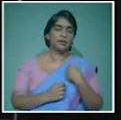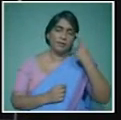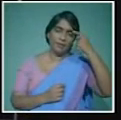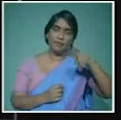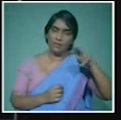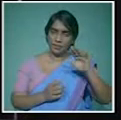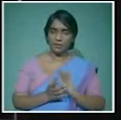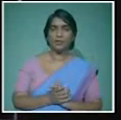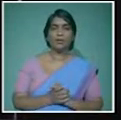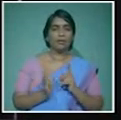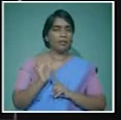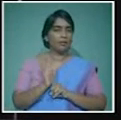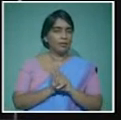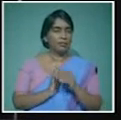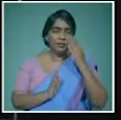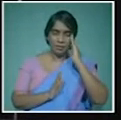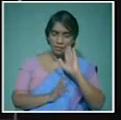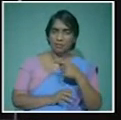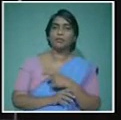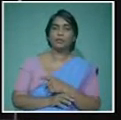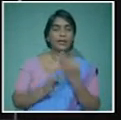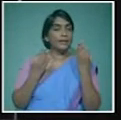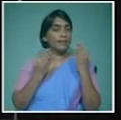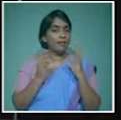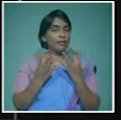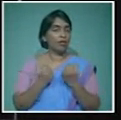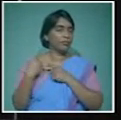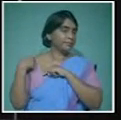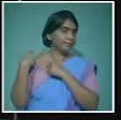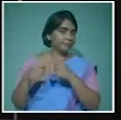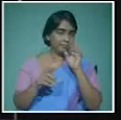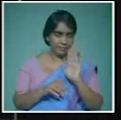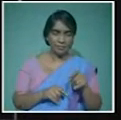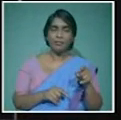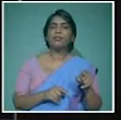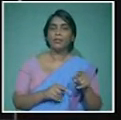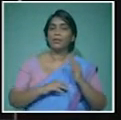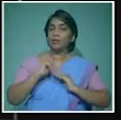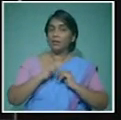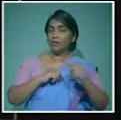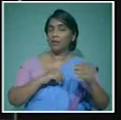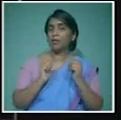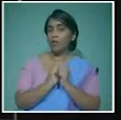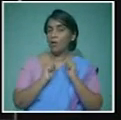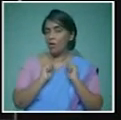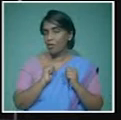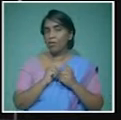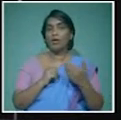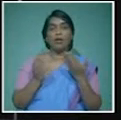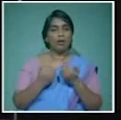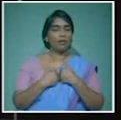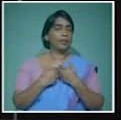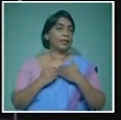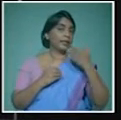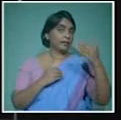විශ්වාස කරනවා. යල් පැන ගිය සාම්ප්‍රදායක නිදහස ලැබුණු දවසේ සිට ක්‍රියාත්මක කරන ක්‍රමවේදයන් ක්‍රියාත්මක කරමින් අපිට